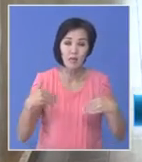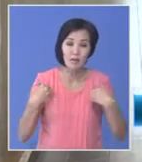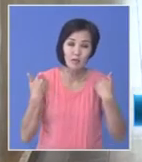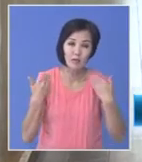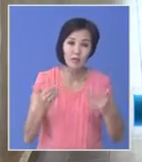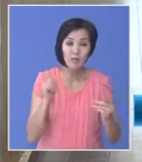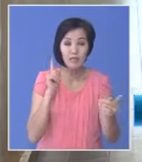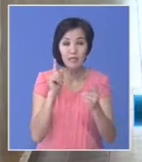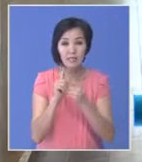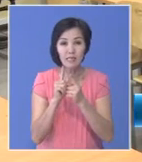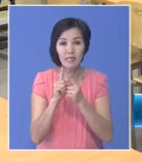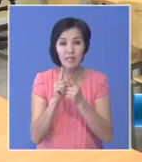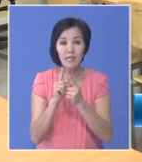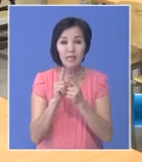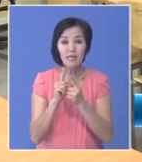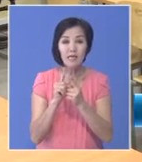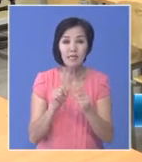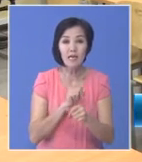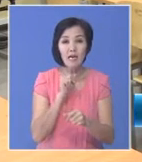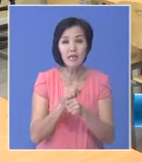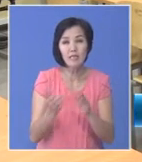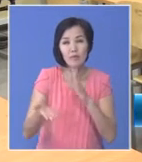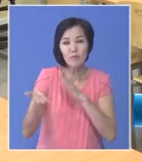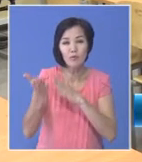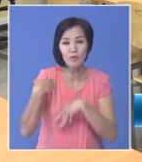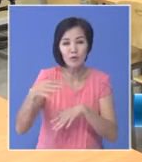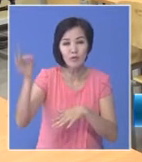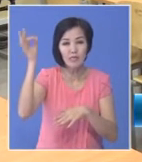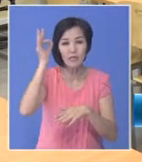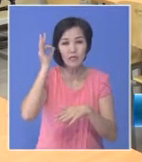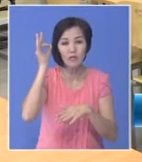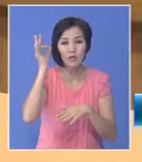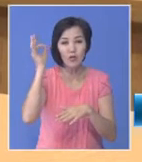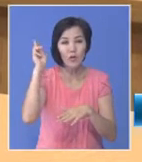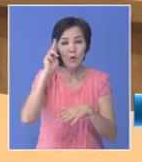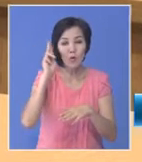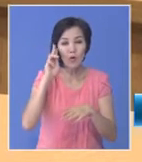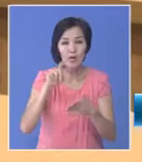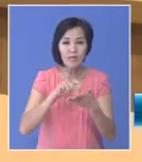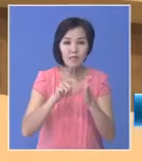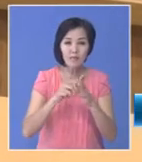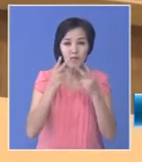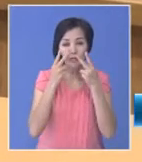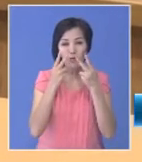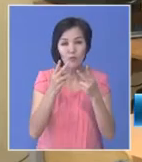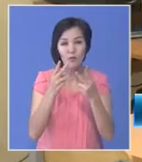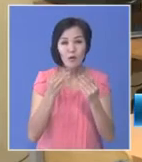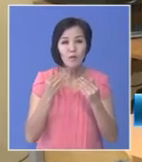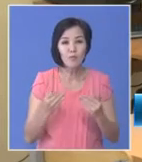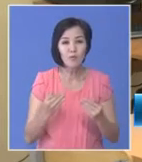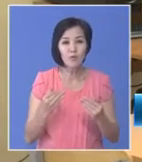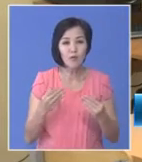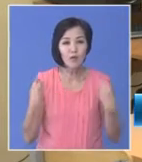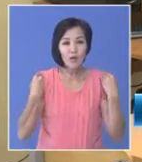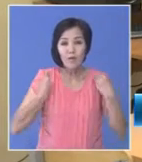сұрасқан зал ортасына аялдап өткенде еске түсірді. Дәріс алған сыныптардың біріне кірді. Бірақ бұл жолы үстінде мектеп